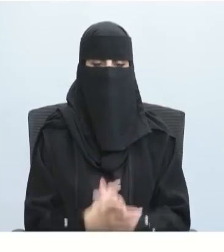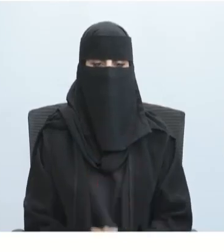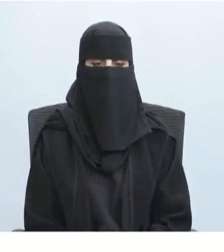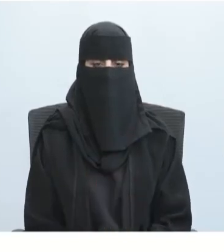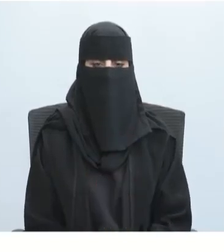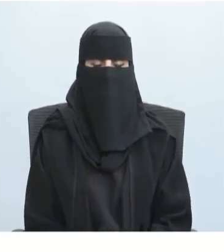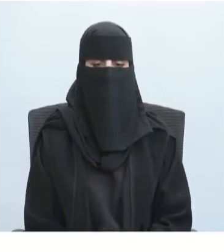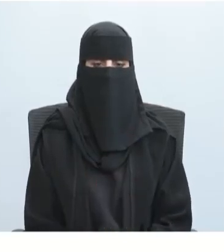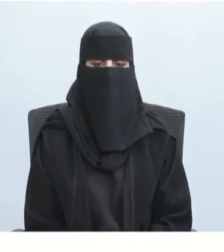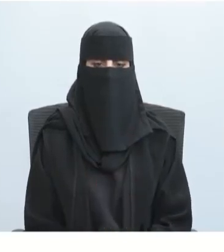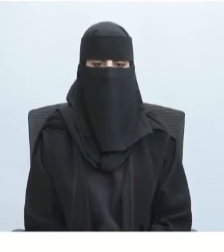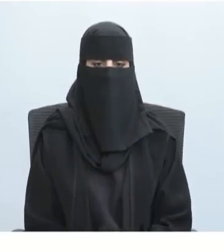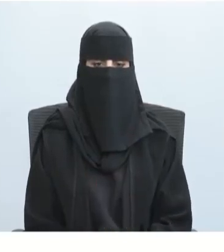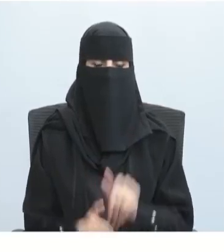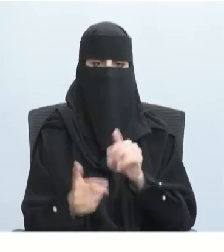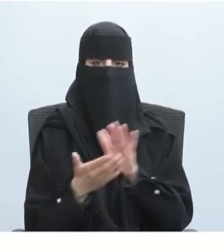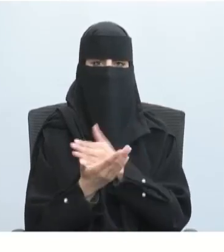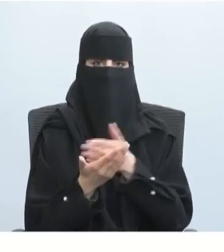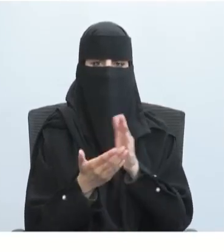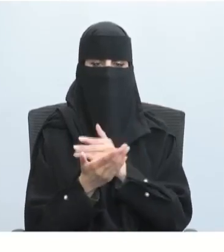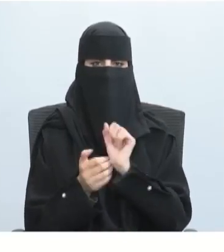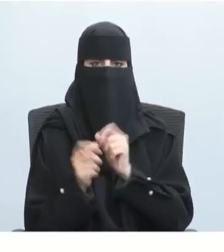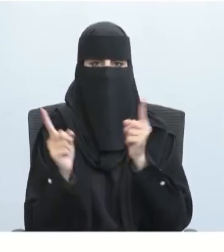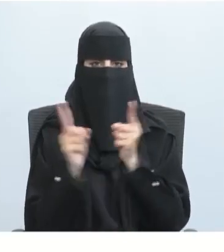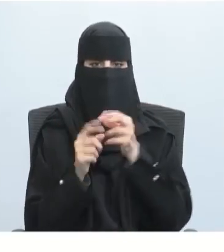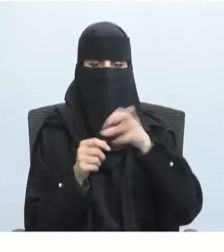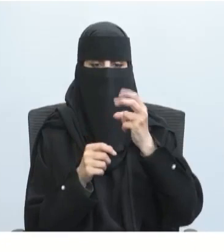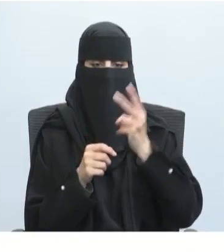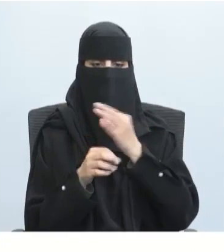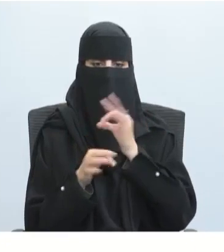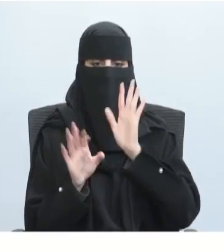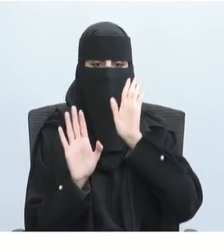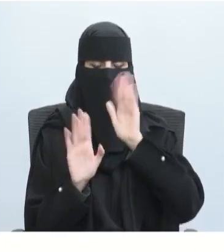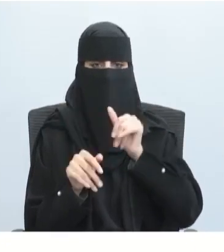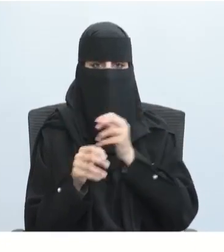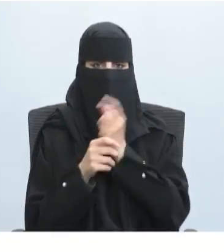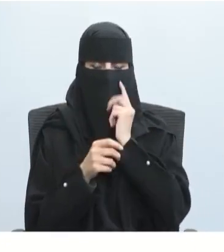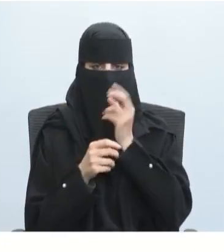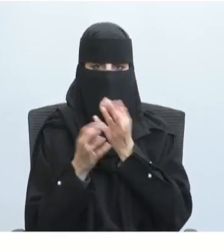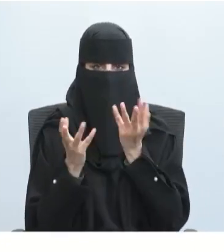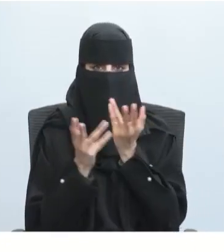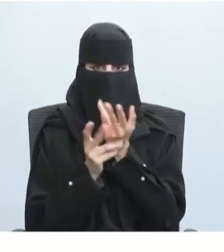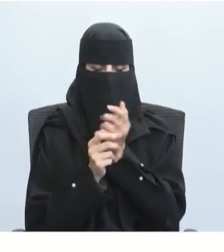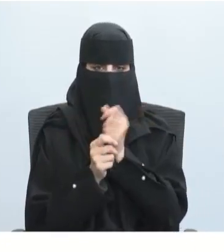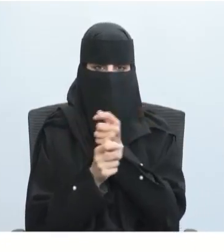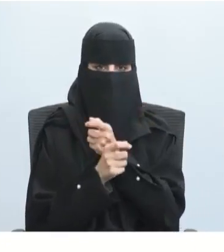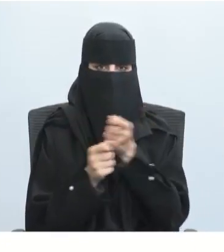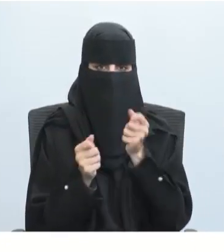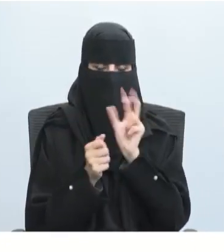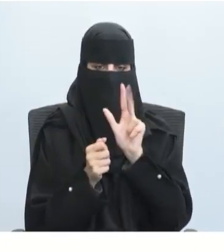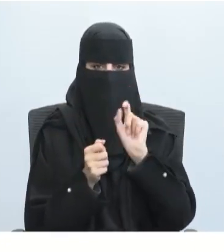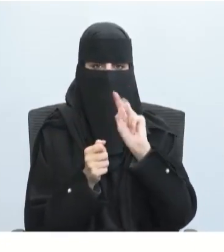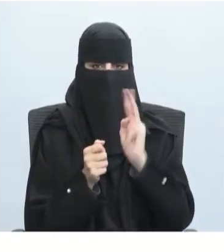نستذكر هذه هذه الدروس ذكرنا يمكن قياس تكلفه الفرصه البديله الماليه من حيث